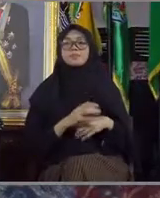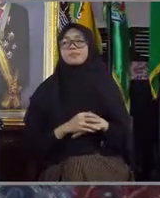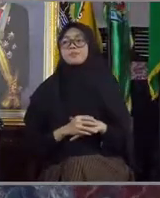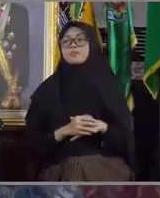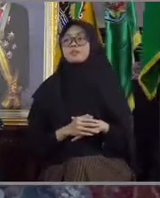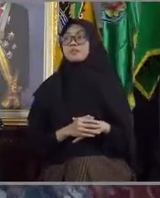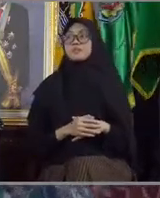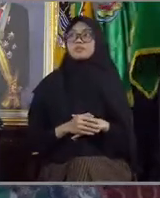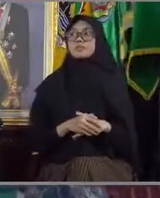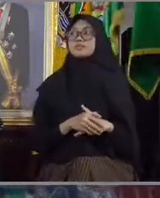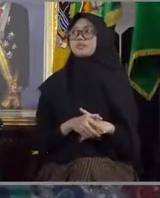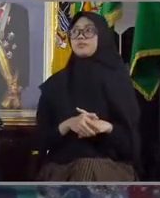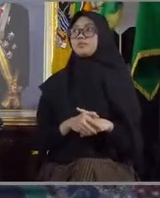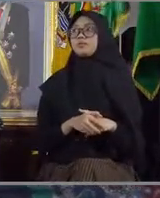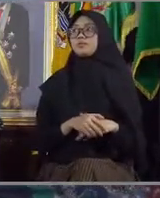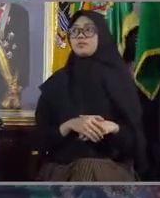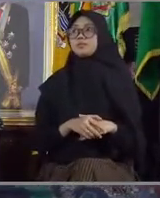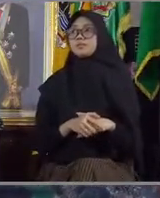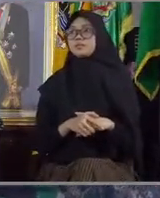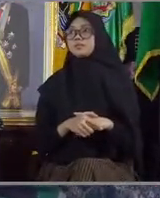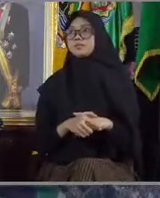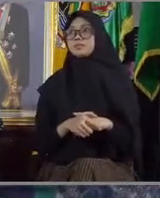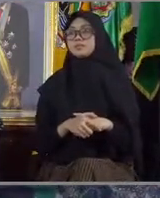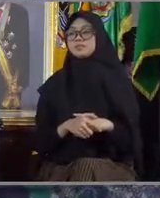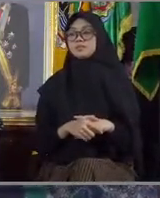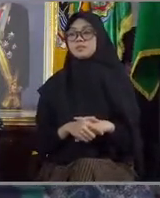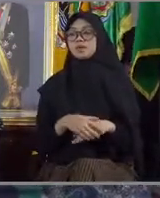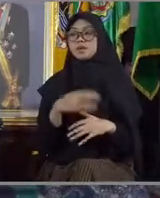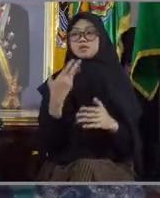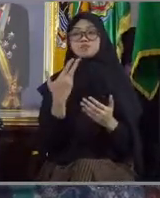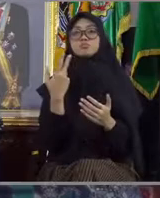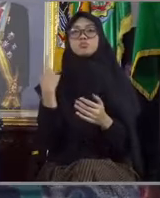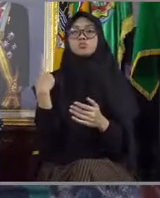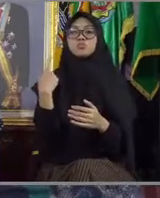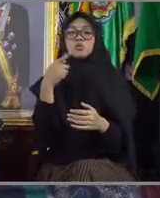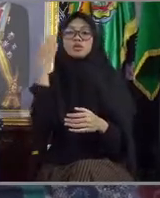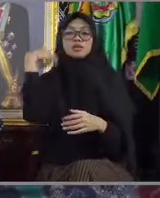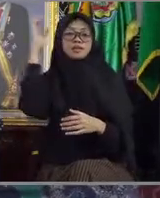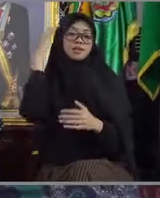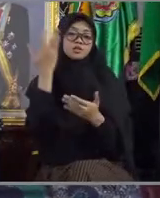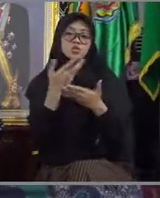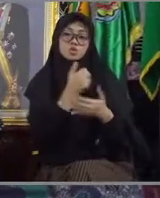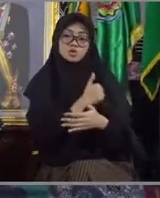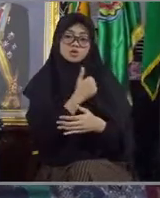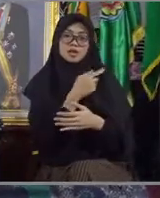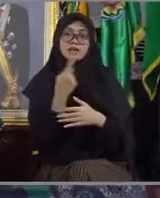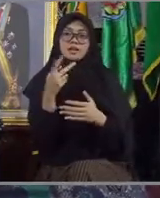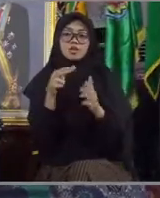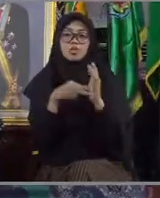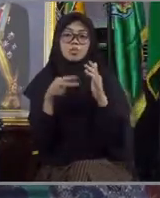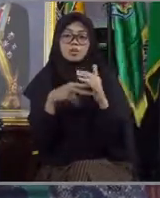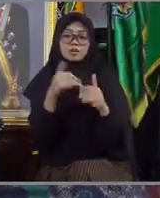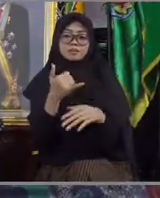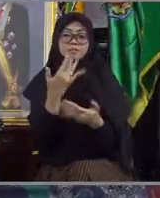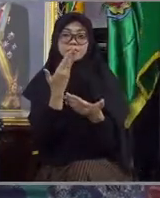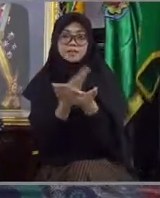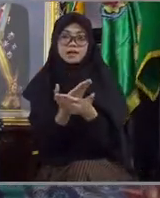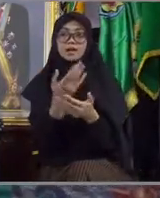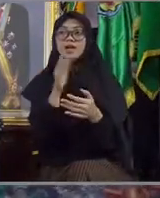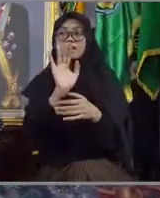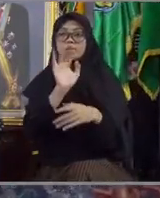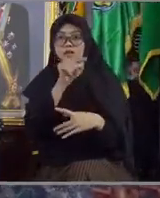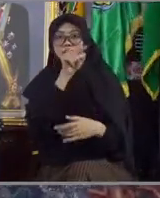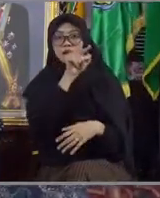Mas ini Mas, jenengan sing kesini. Minta nomor teleponnya beliau, nanti jenengan tak hubungi langsung karo Kepala